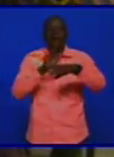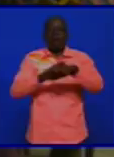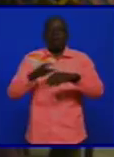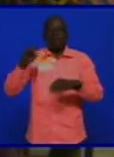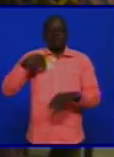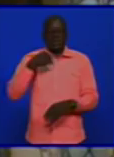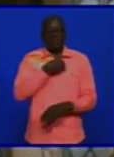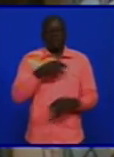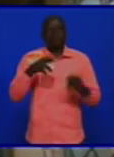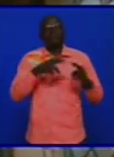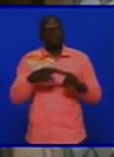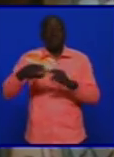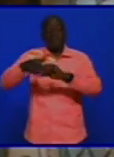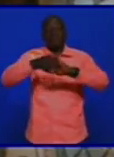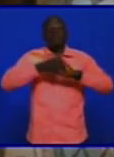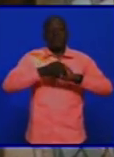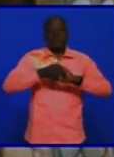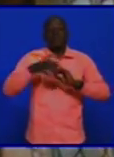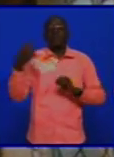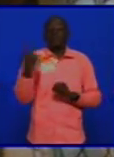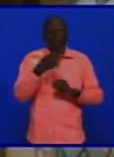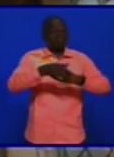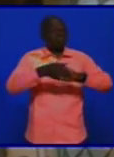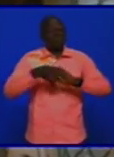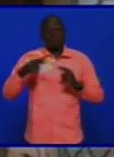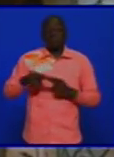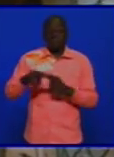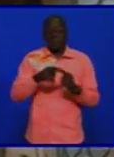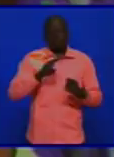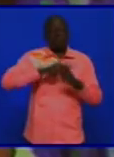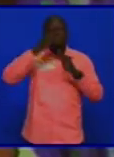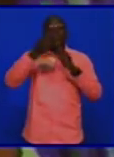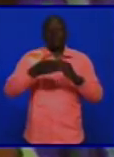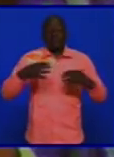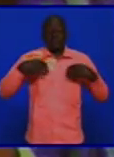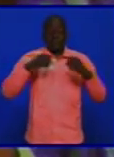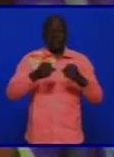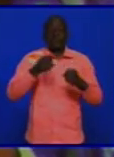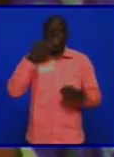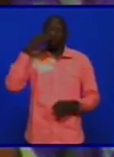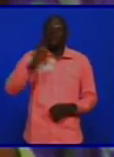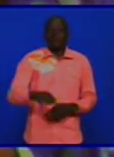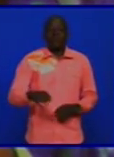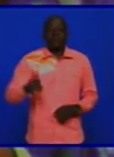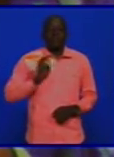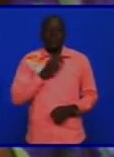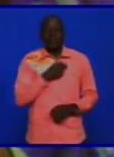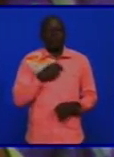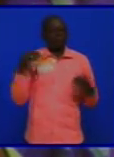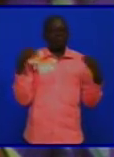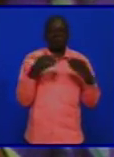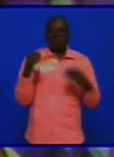et solidaires, car selon elle, seule l'union sacrée peut venir à bout de ces forces du mal. Notre pays n'a jamais eu peur de qui que ce